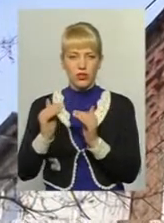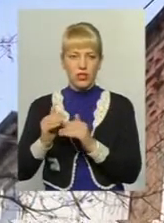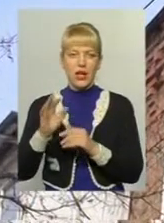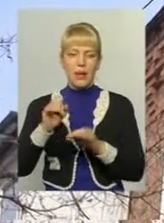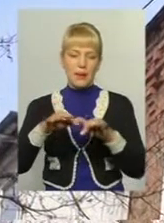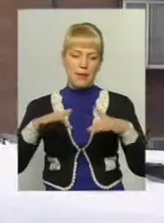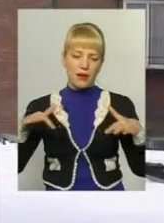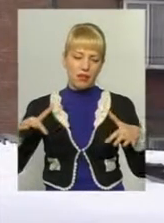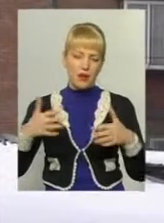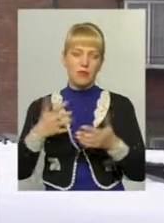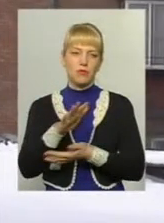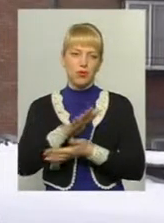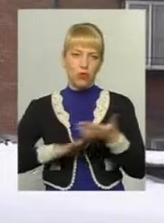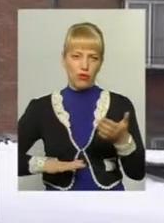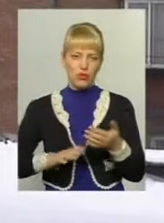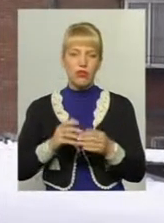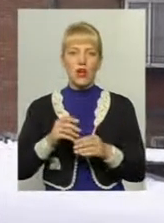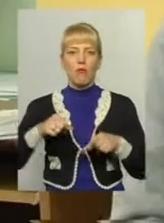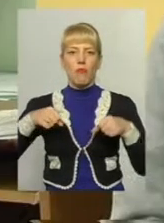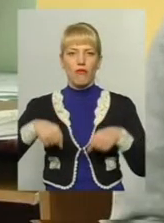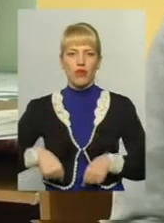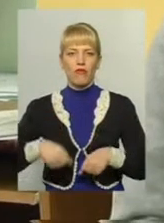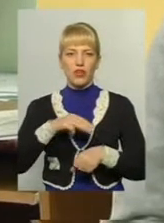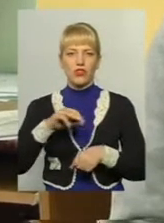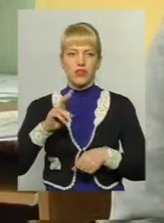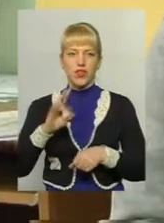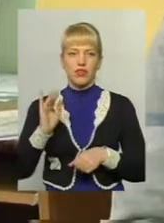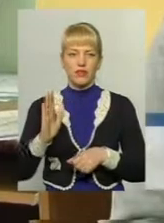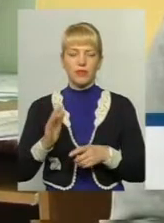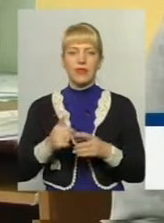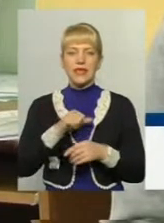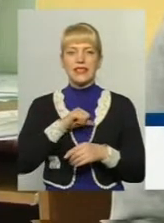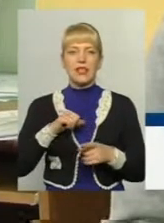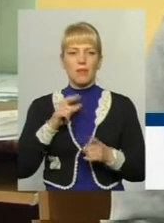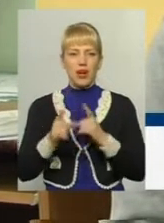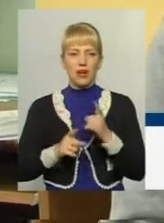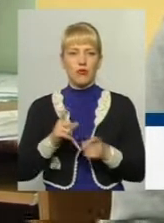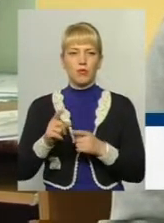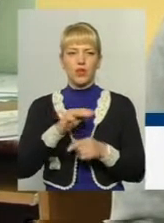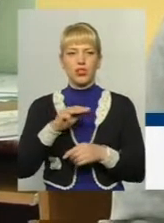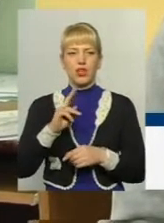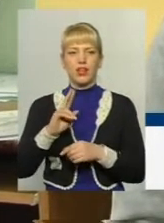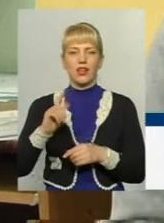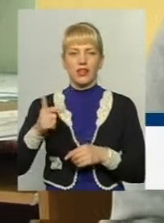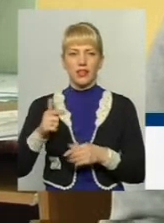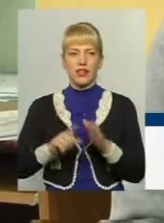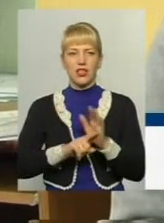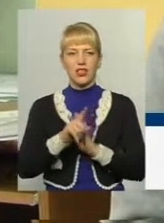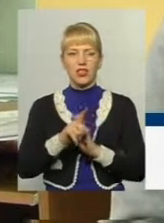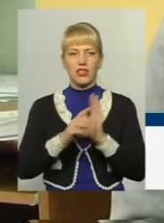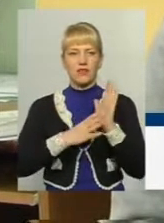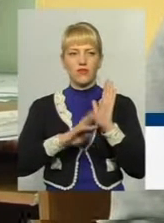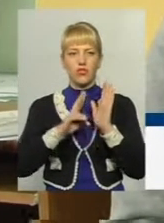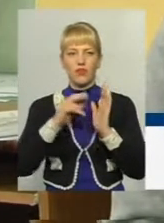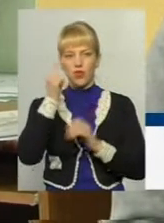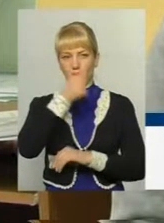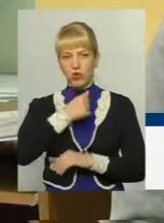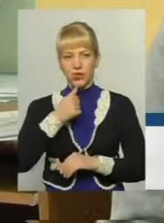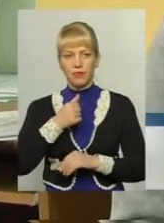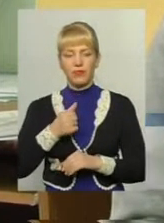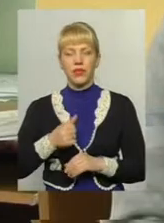законі та подовжив повноваження ЖЕКів. Сама реформа, реформування ЖКГ, почалась ще з 92-го року, будемо так говорити.